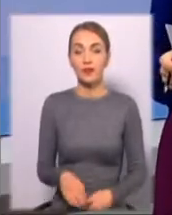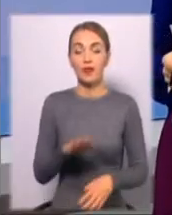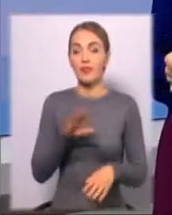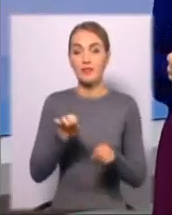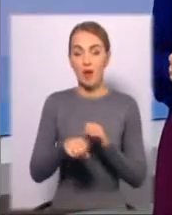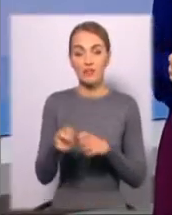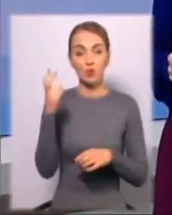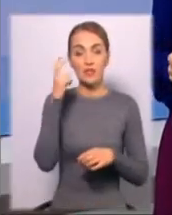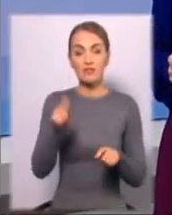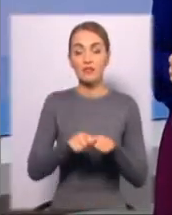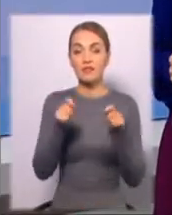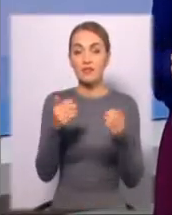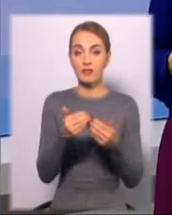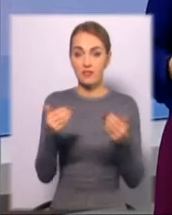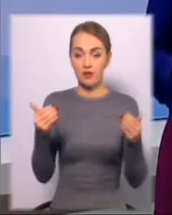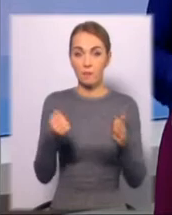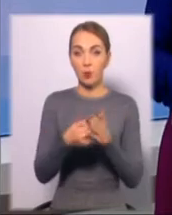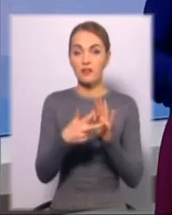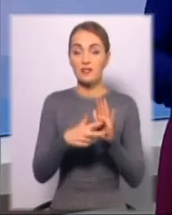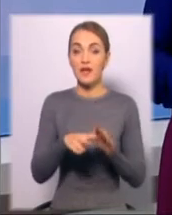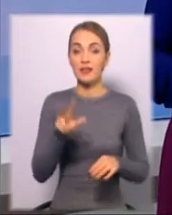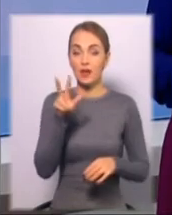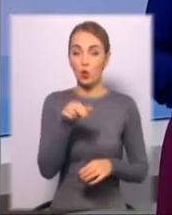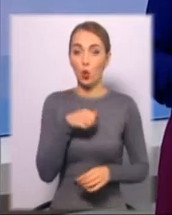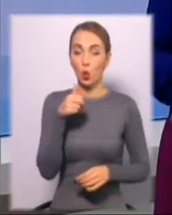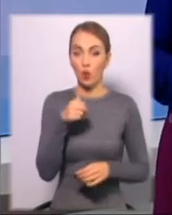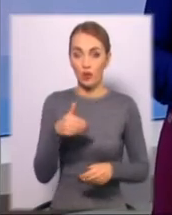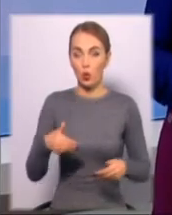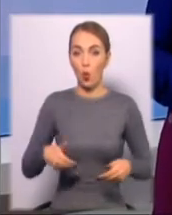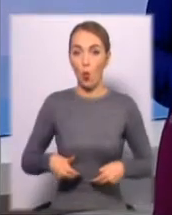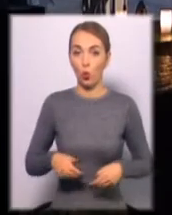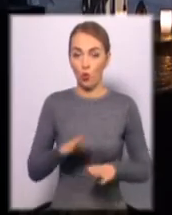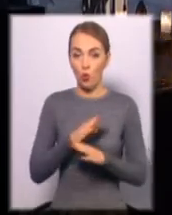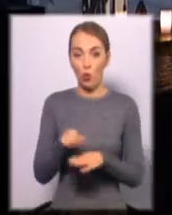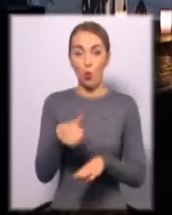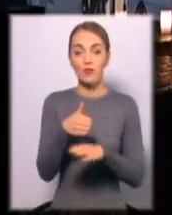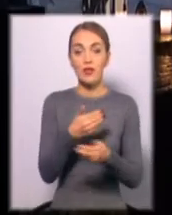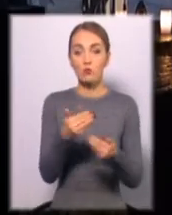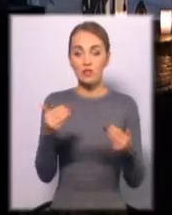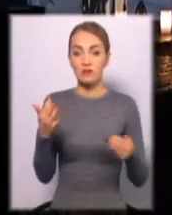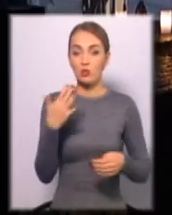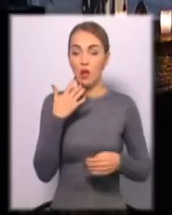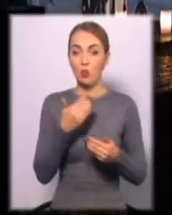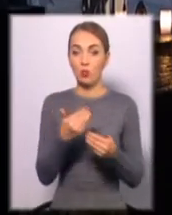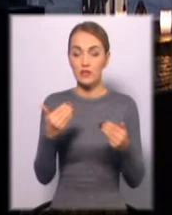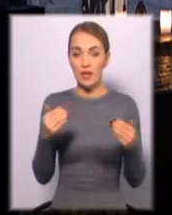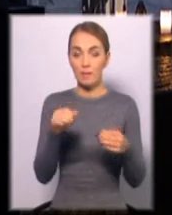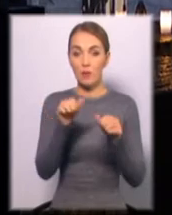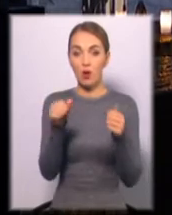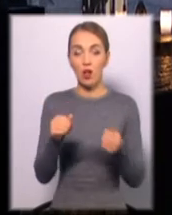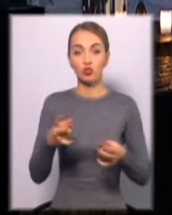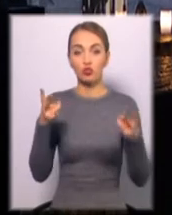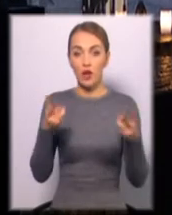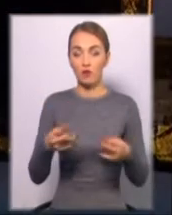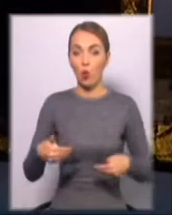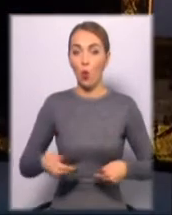Незламні. У столиці відкрилася виставка до 83-х роковин Голодомору. У новій експозиції у Національному музеї «Меморіал жертв